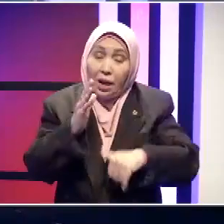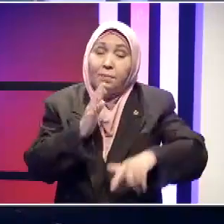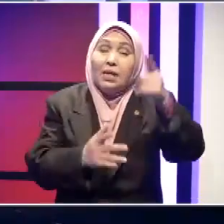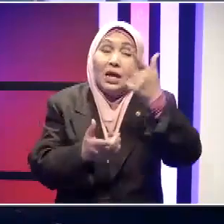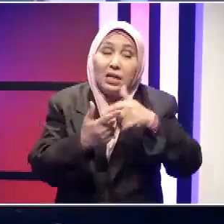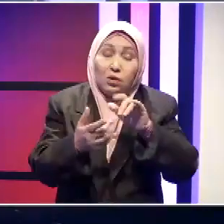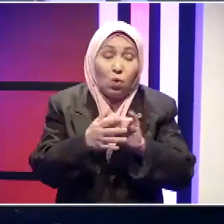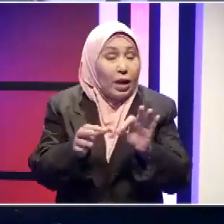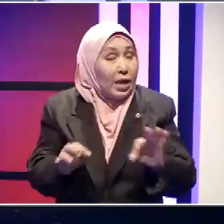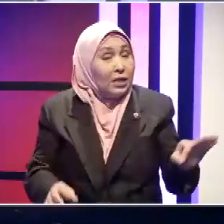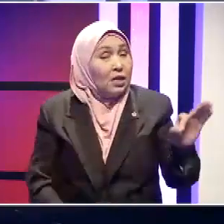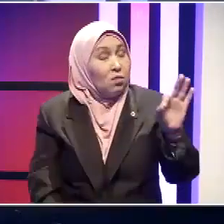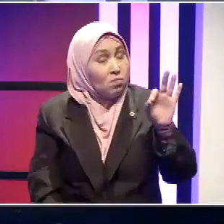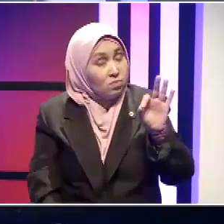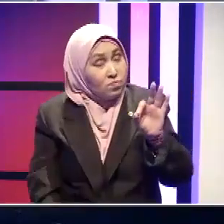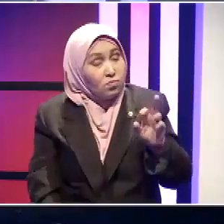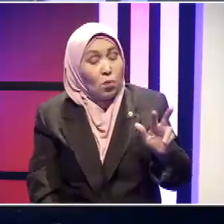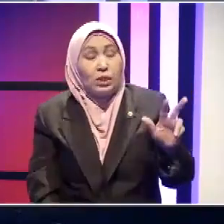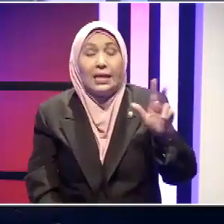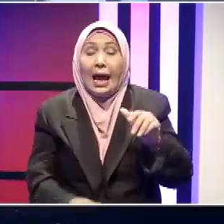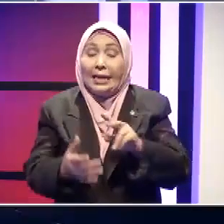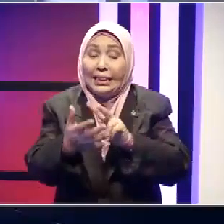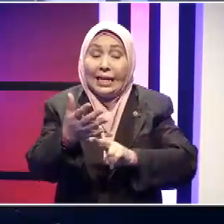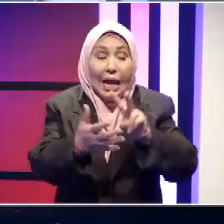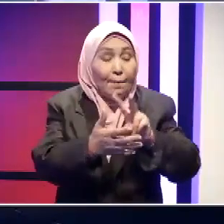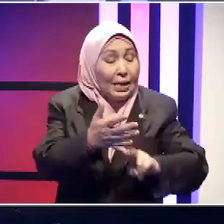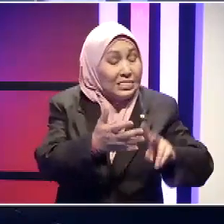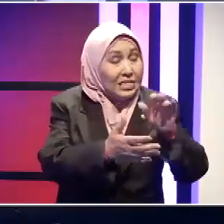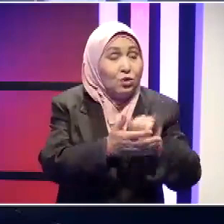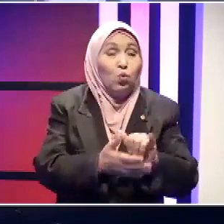ayat yang ke-20 yang tidak baca ia tanaza